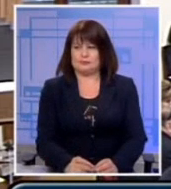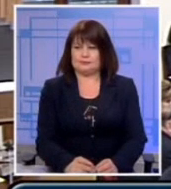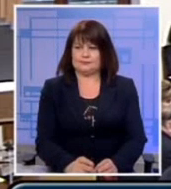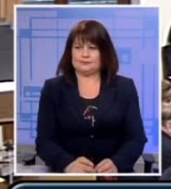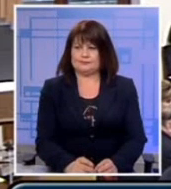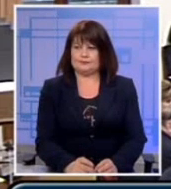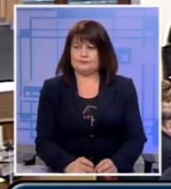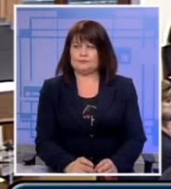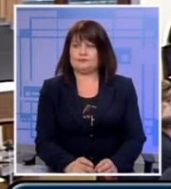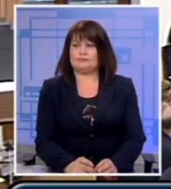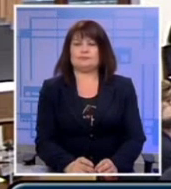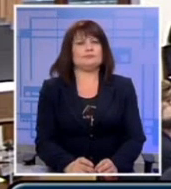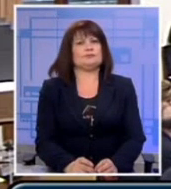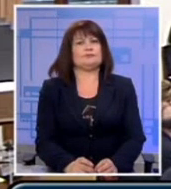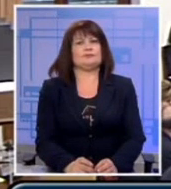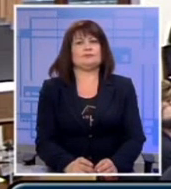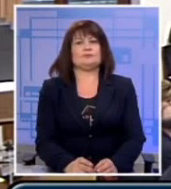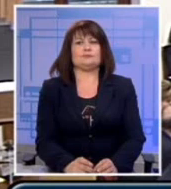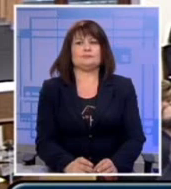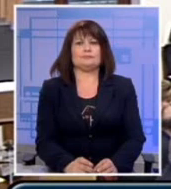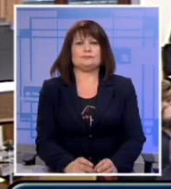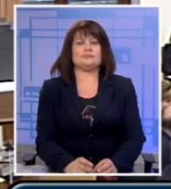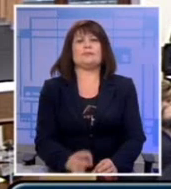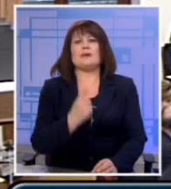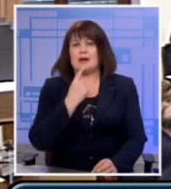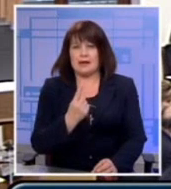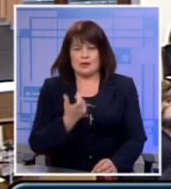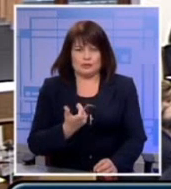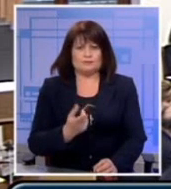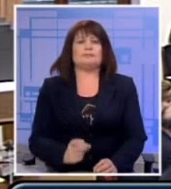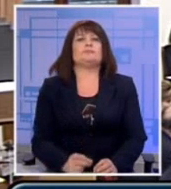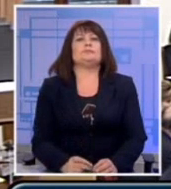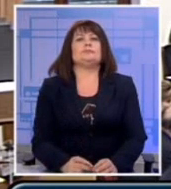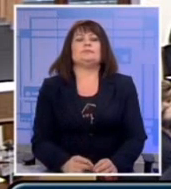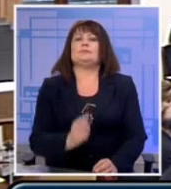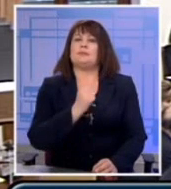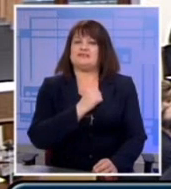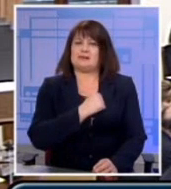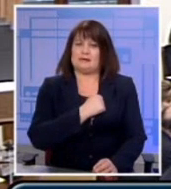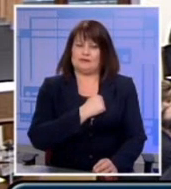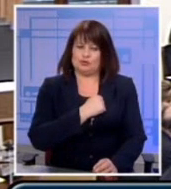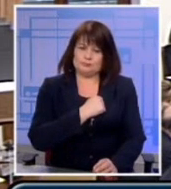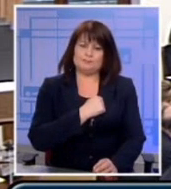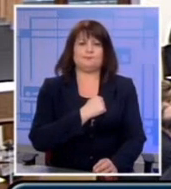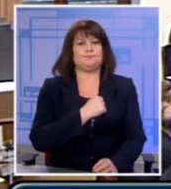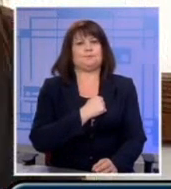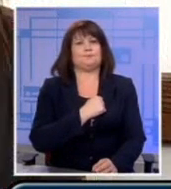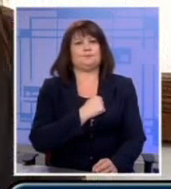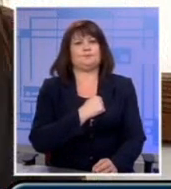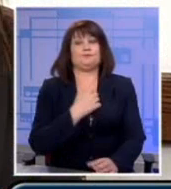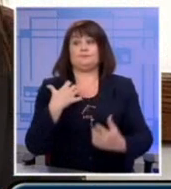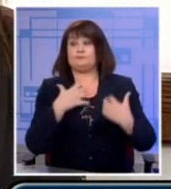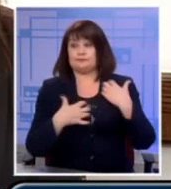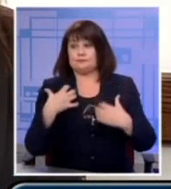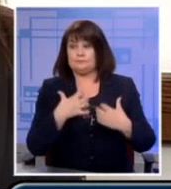Και εσείς και λοιπόν, η κυρία Πρόεδρος. Προτείνω τα εξής. Θεωρώ υπό το πρίσμα και της αγωνίας